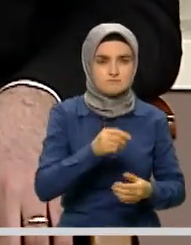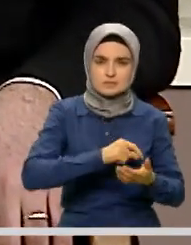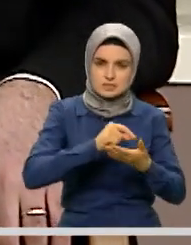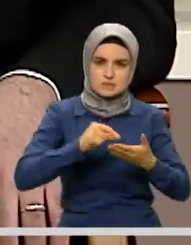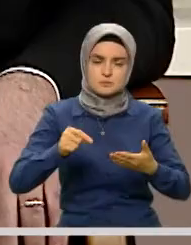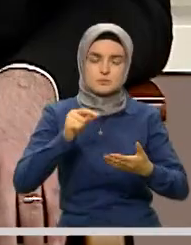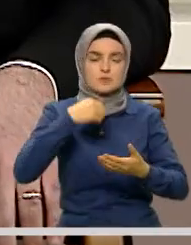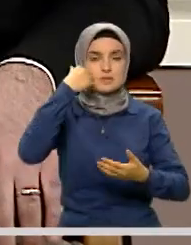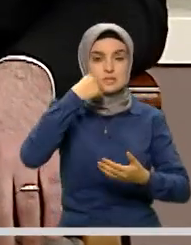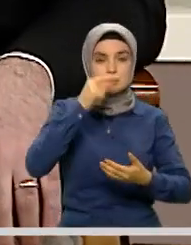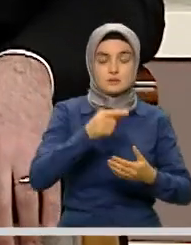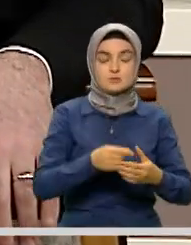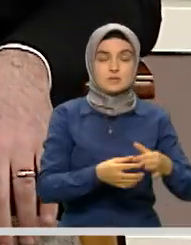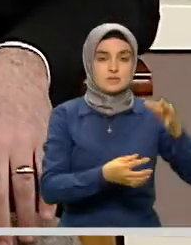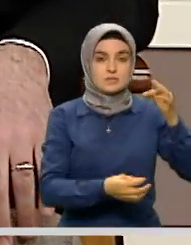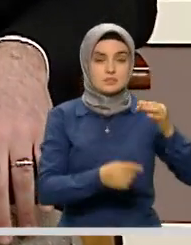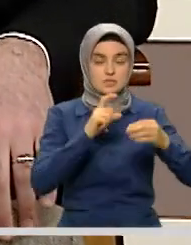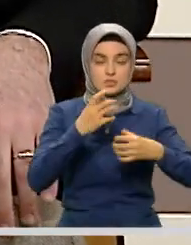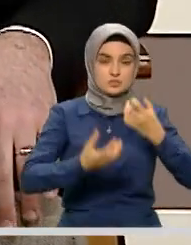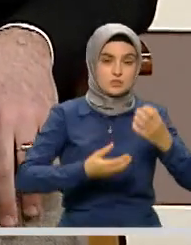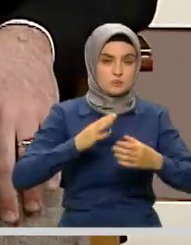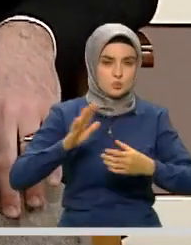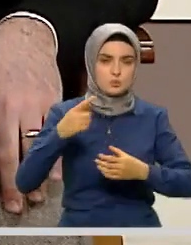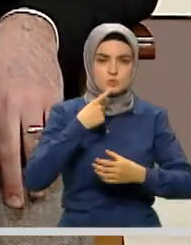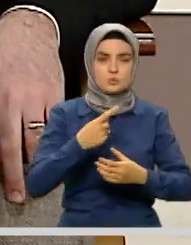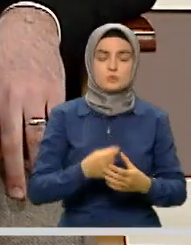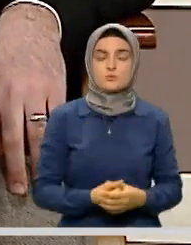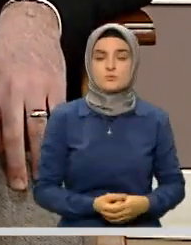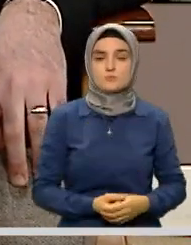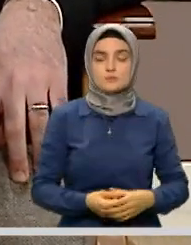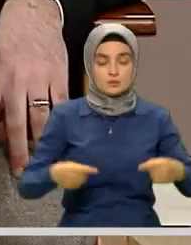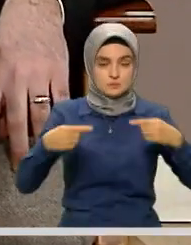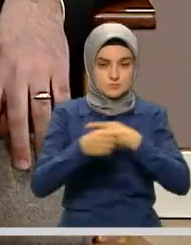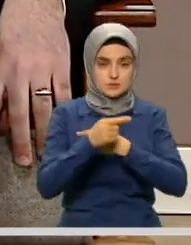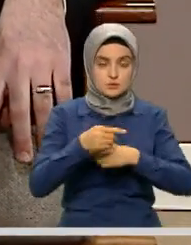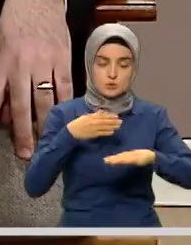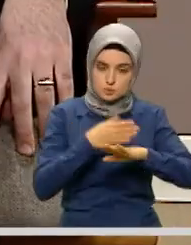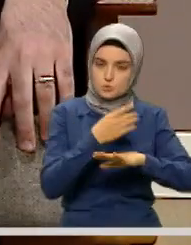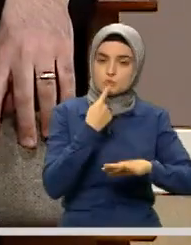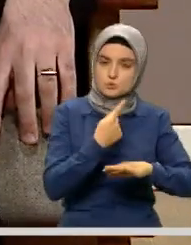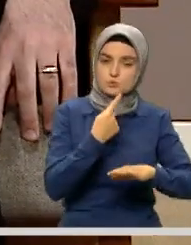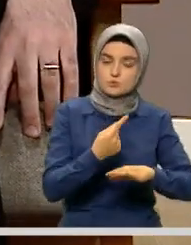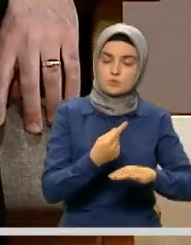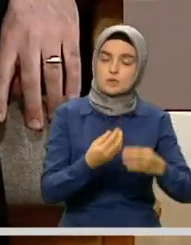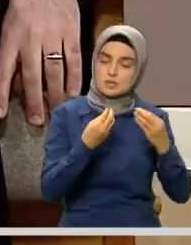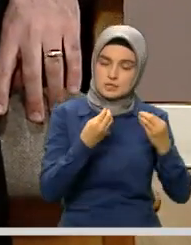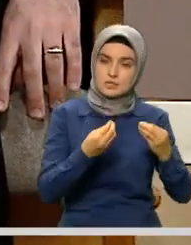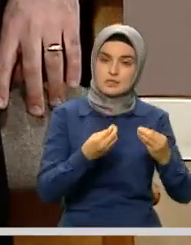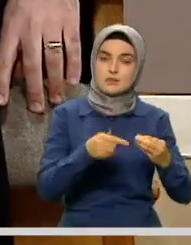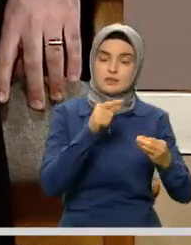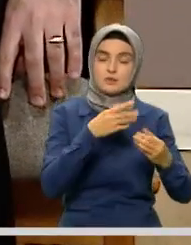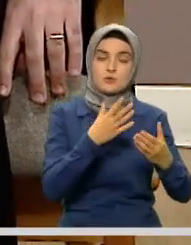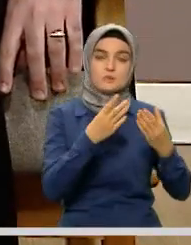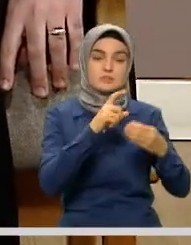insanı cehenneme götürür diyor Efendimiz. Yani tam zıttı da doğru söyleye söyleye de diyor, sıddıklardan kabul edilir ve o da cennete gider